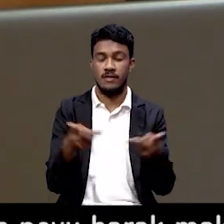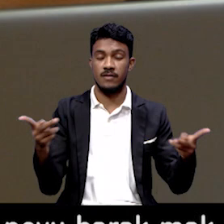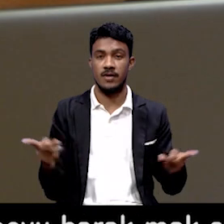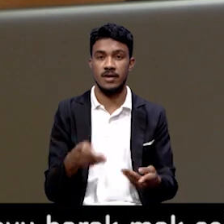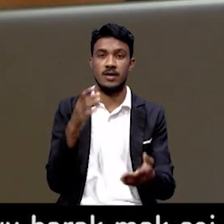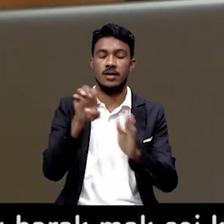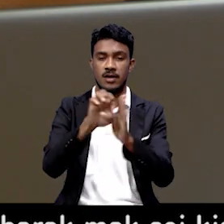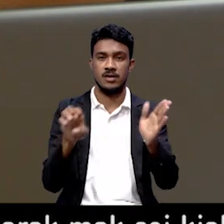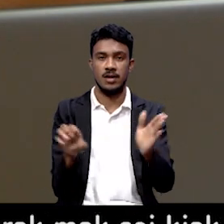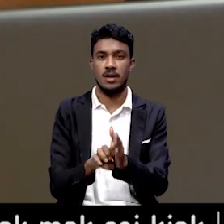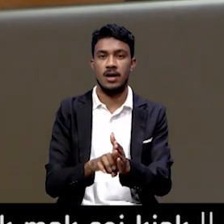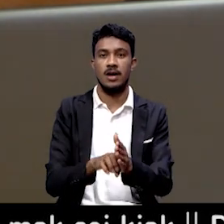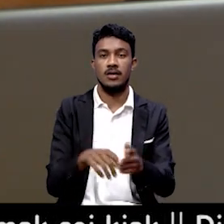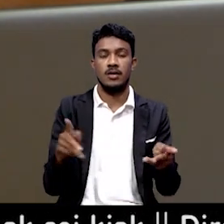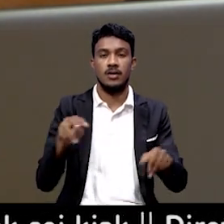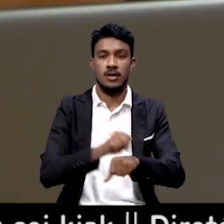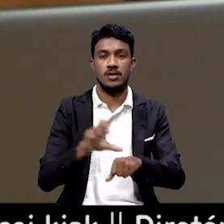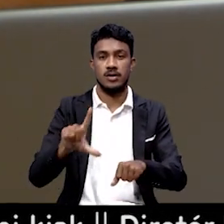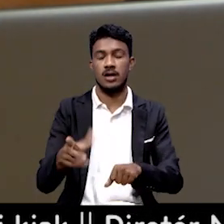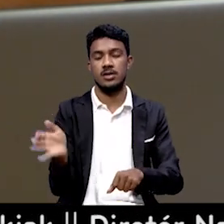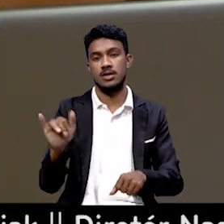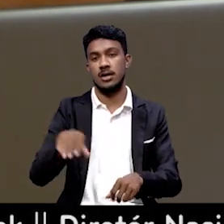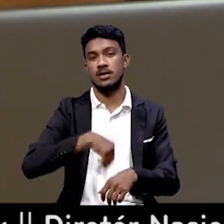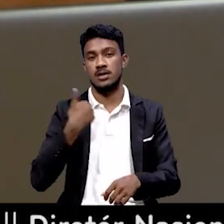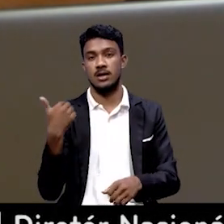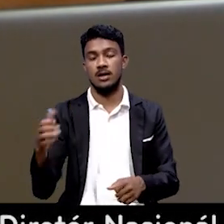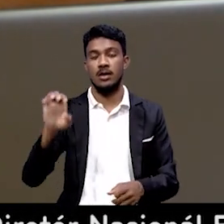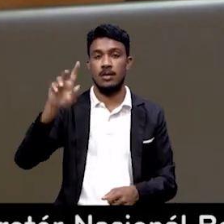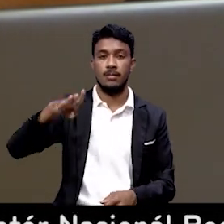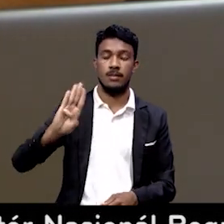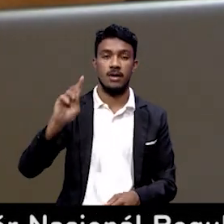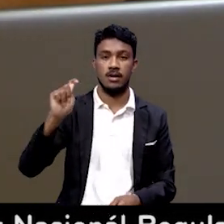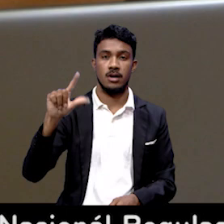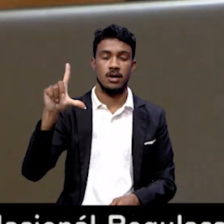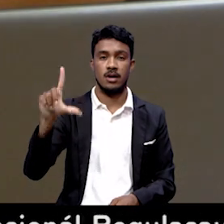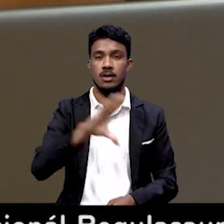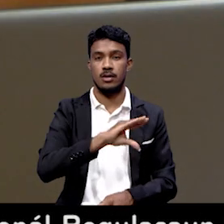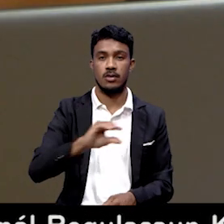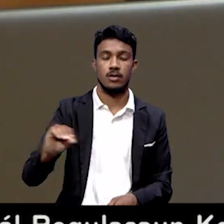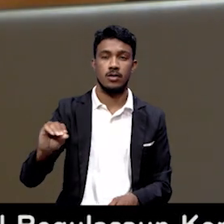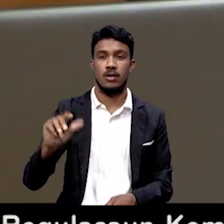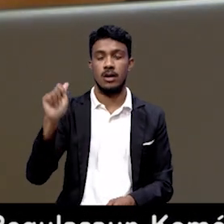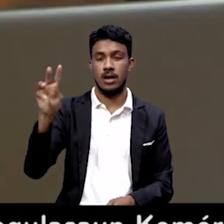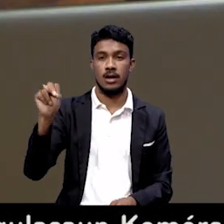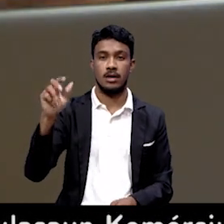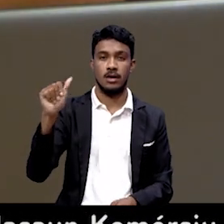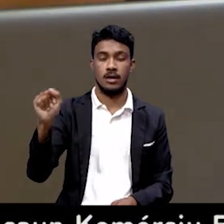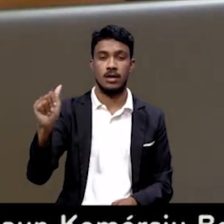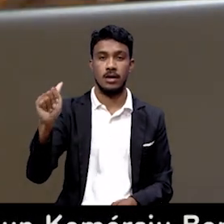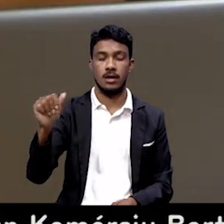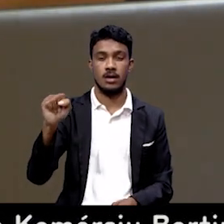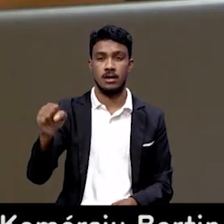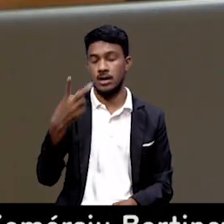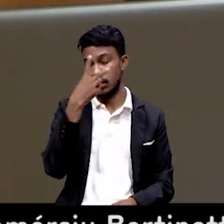sira ya autoridade nasional sira selu autoridade nasional ba BTL nomos ba ana sira bolu ana sira nebe tama tamba